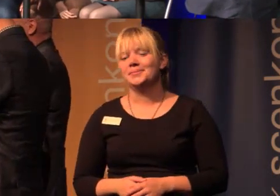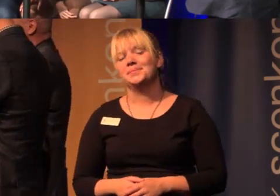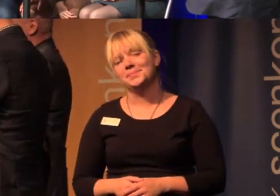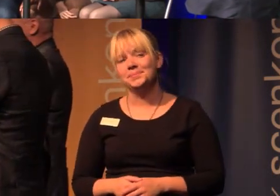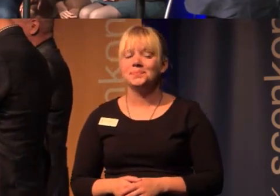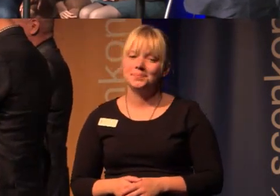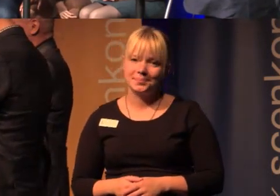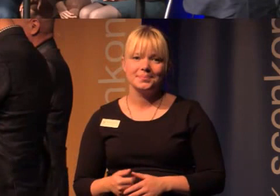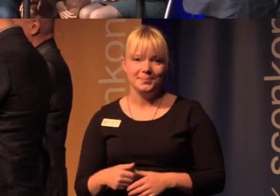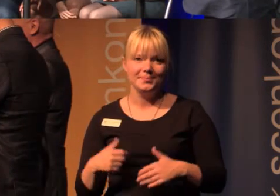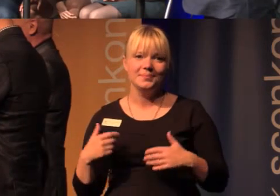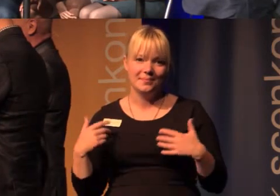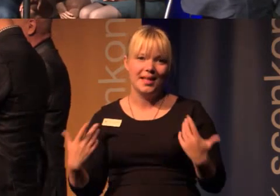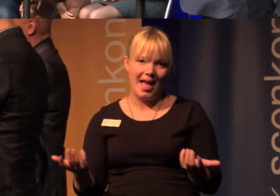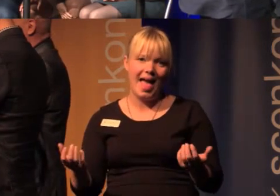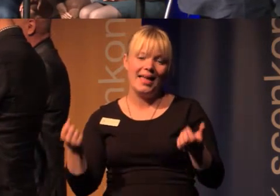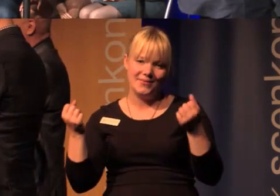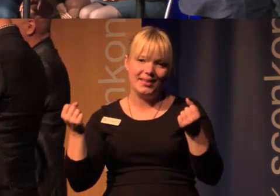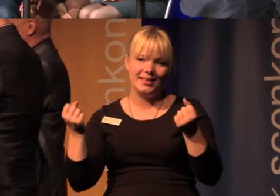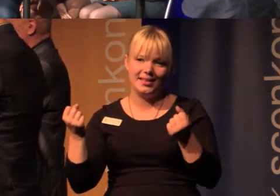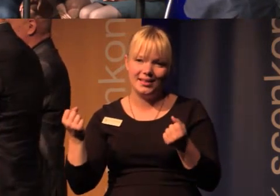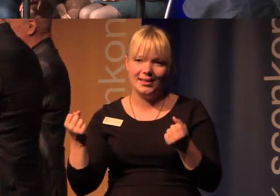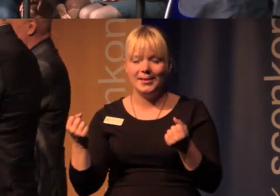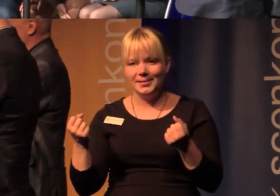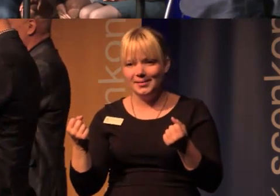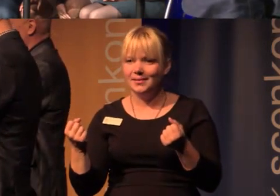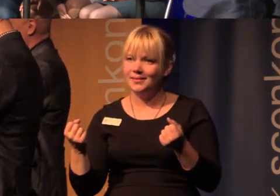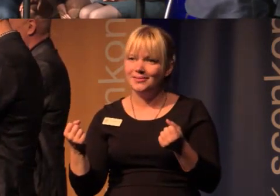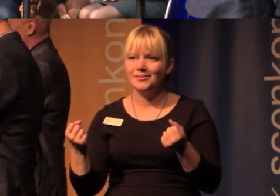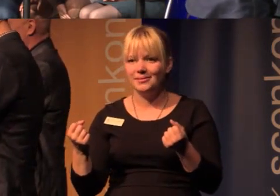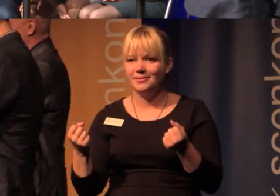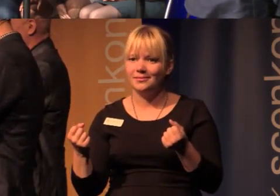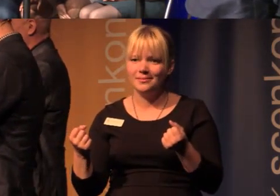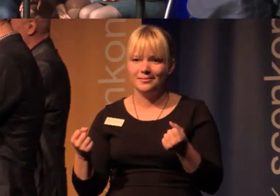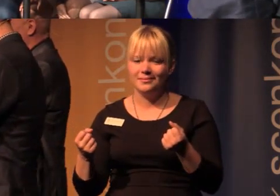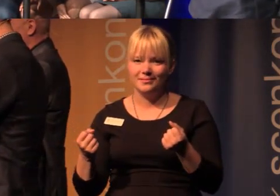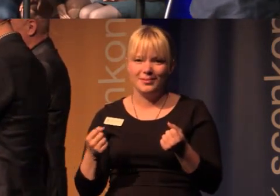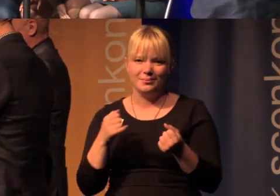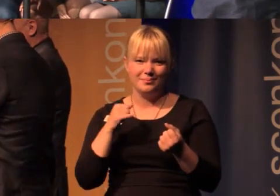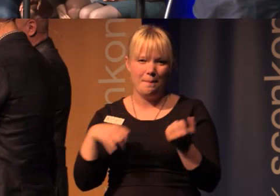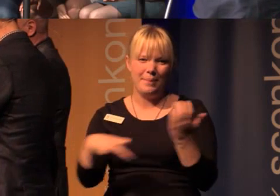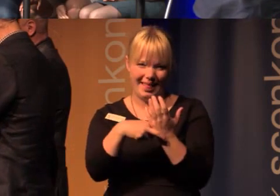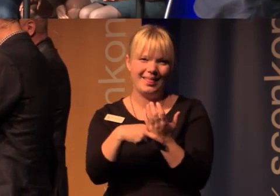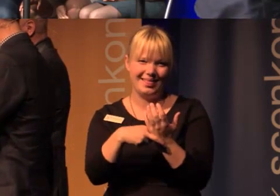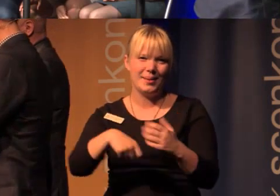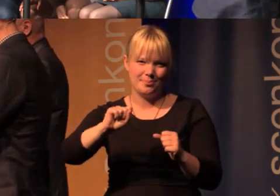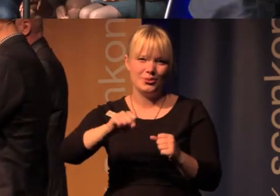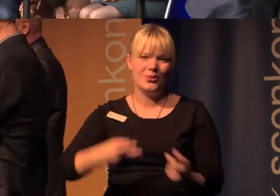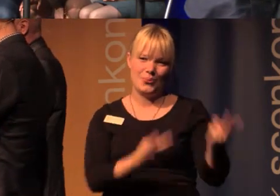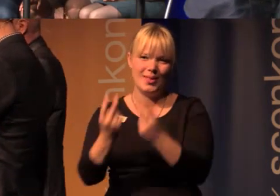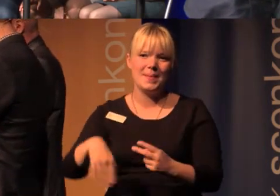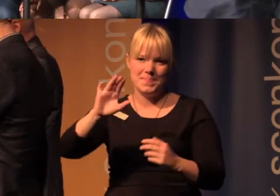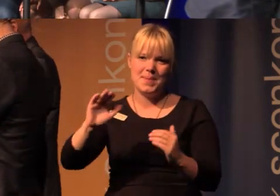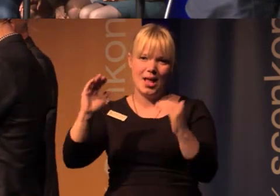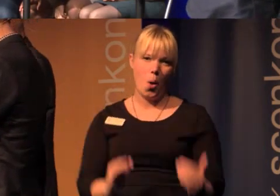Och därför tycker jag det är viktigt också med generellt lägre inträdesavgifter. Men jag tror också att det är